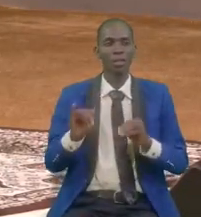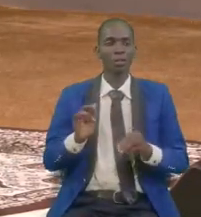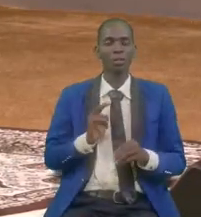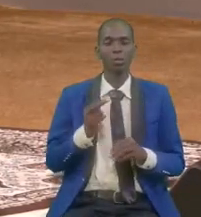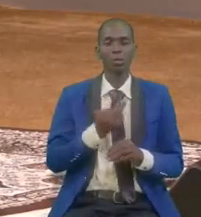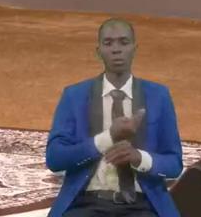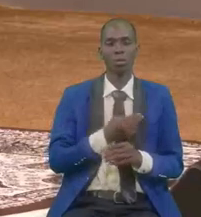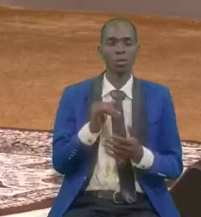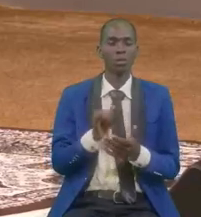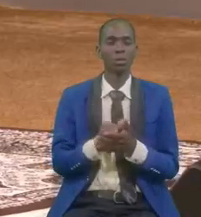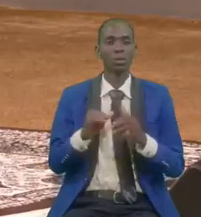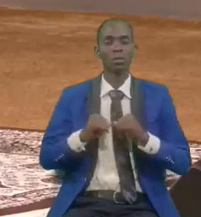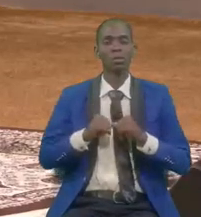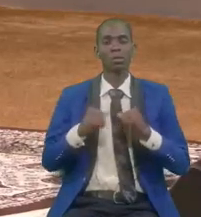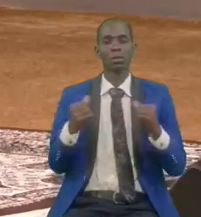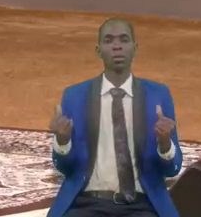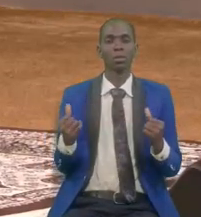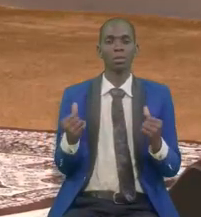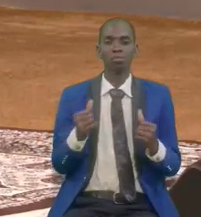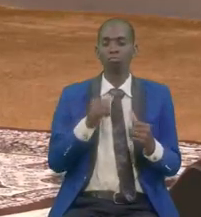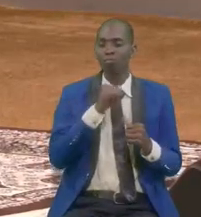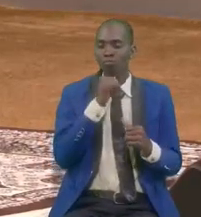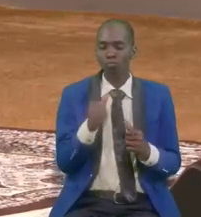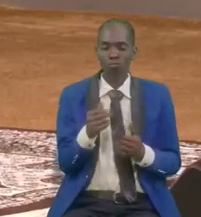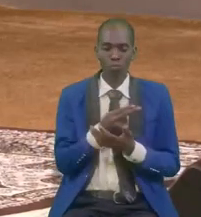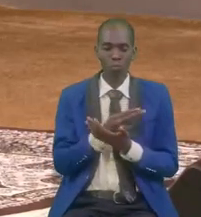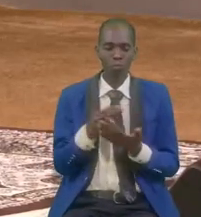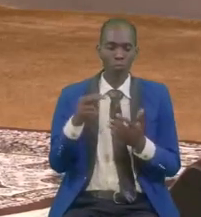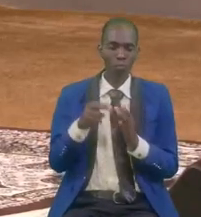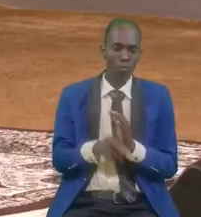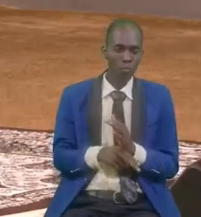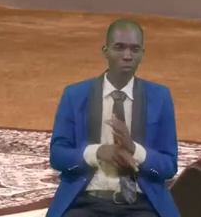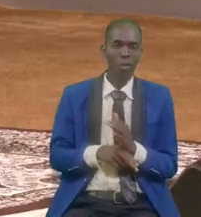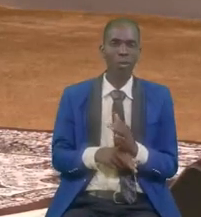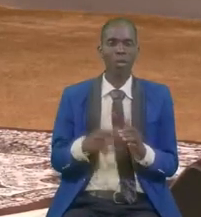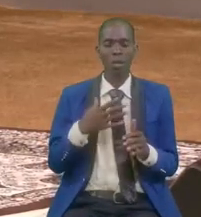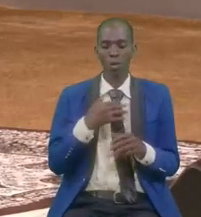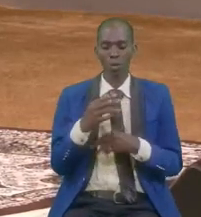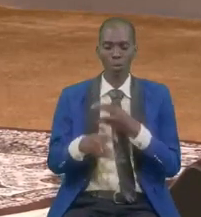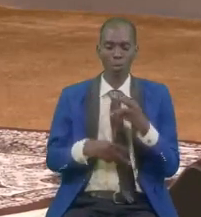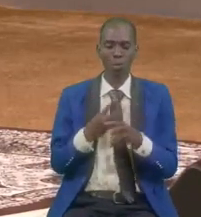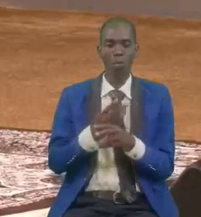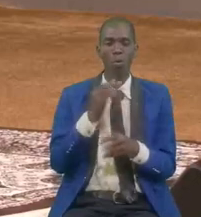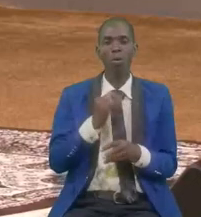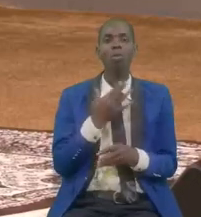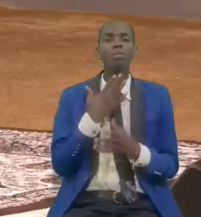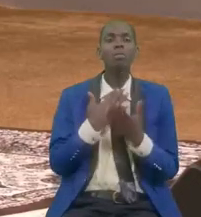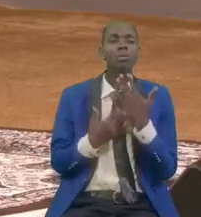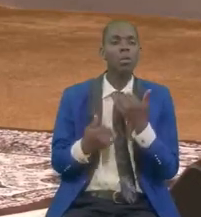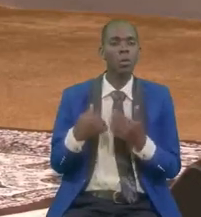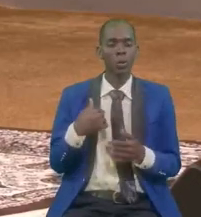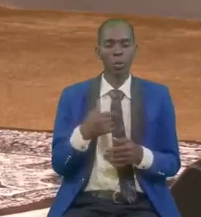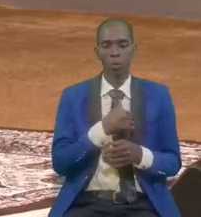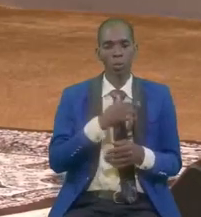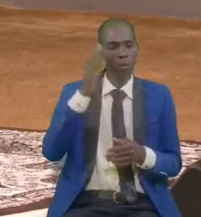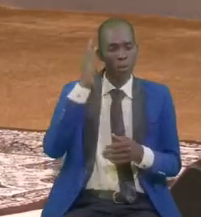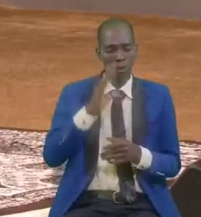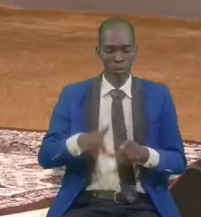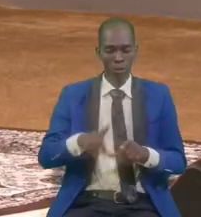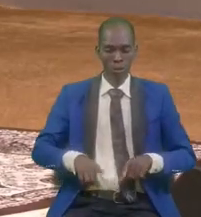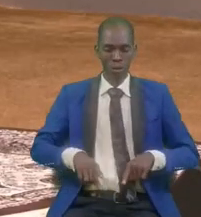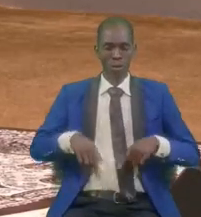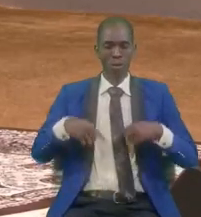enseigne à renoncer à l'impiété et aux convoitises mondaines et à vivre dans